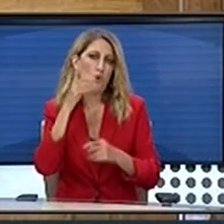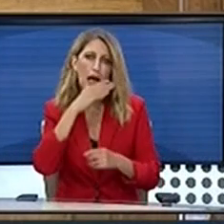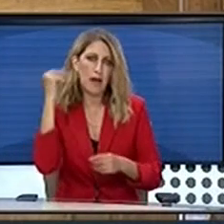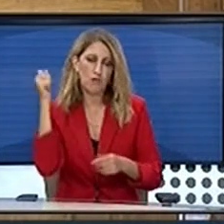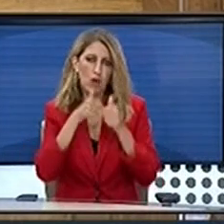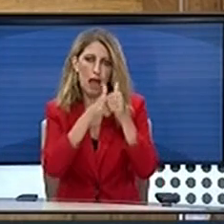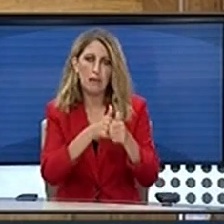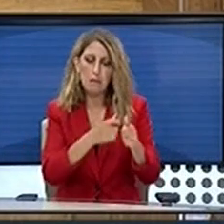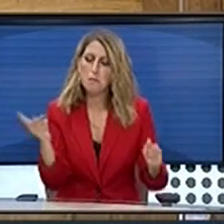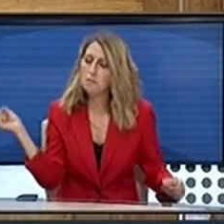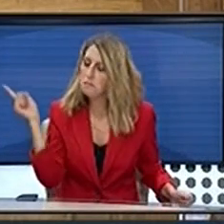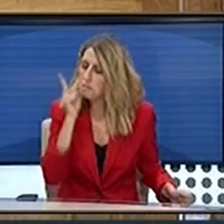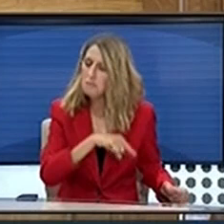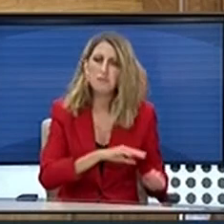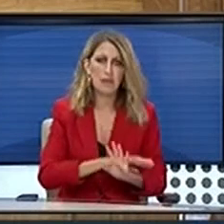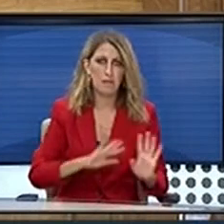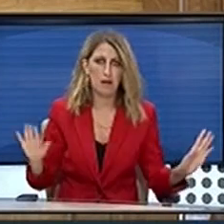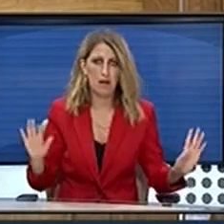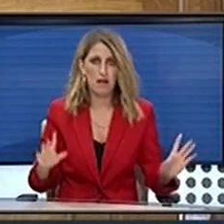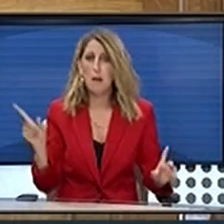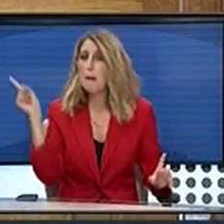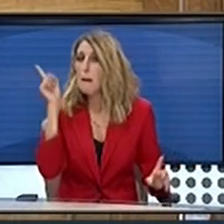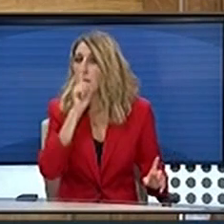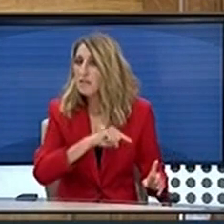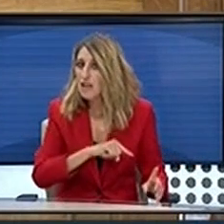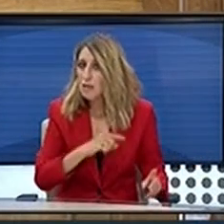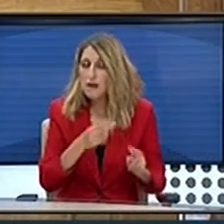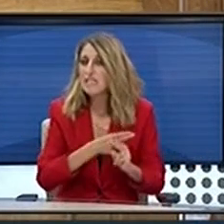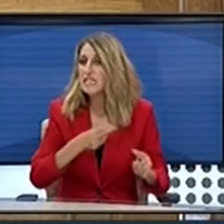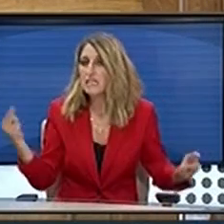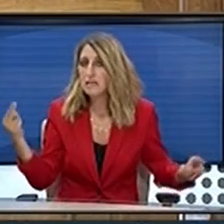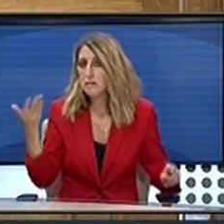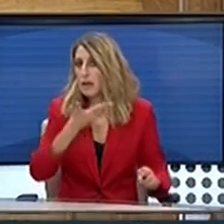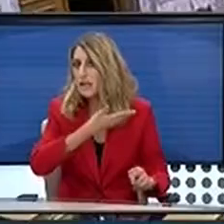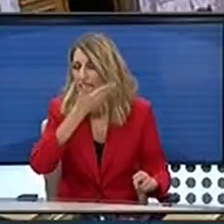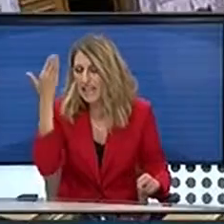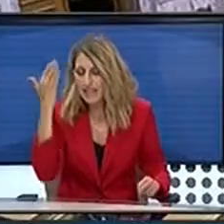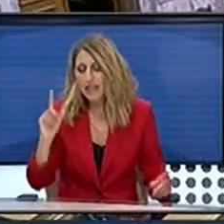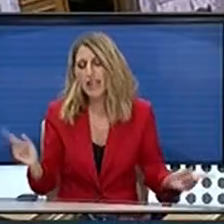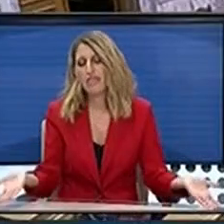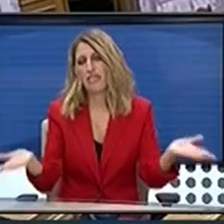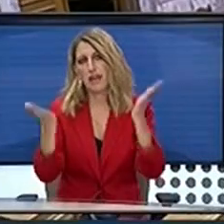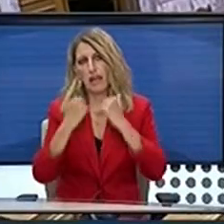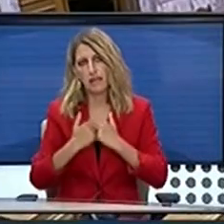της πολιτικής αντιπαράθεσης, γι' αυτό και επιστρέφεται στον Αποστολέα.